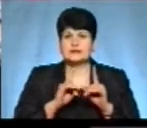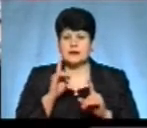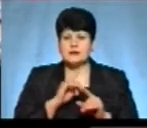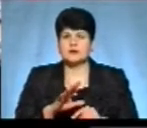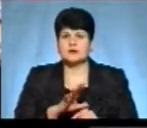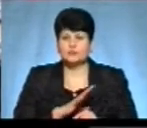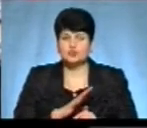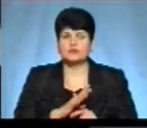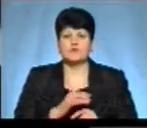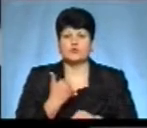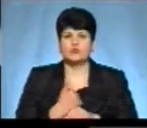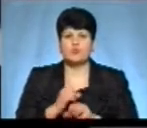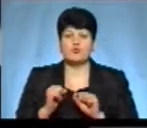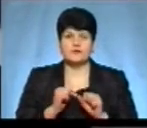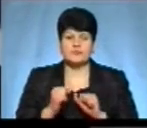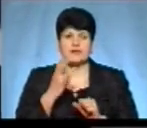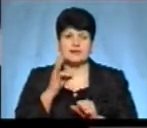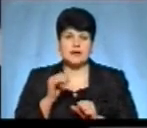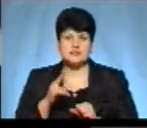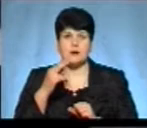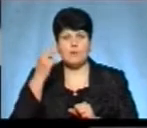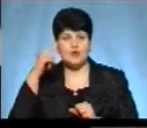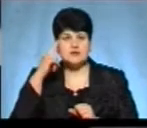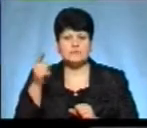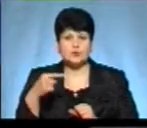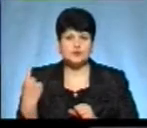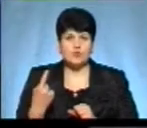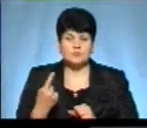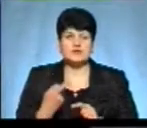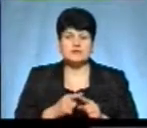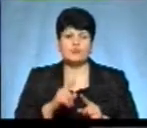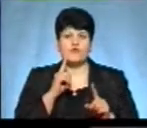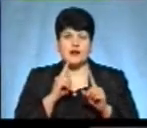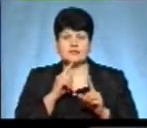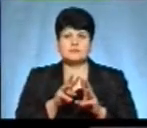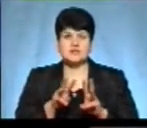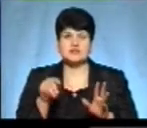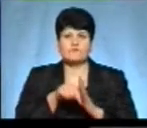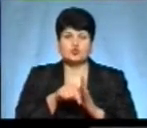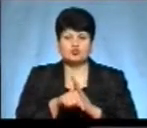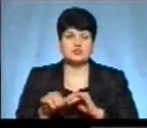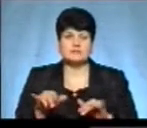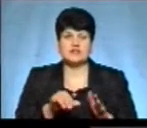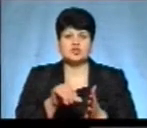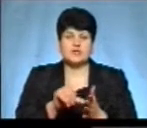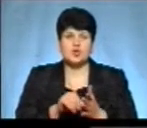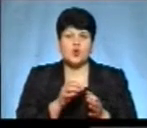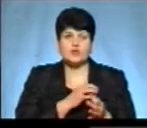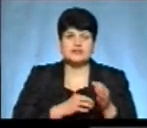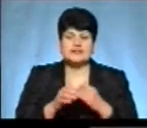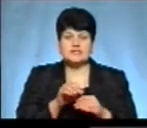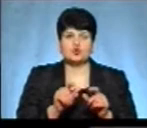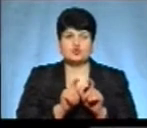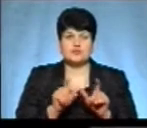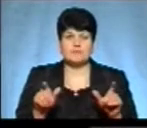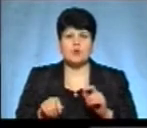відбулася в Головному управлінні Нацполіції Тернопільщини. Захід проходив під головуванням радника міністра внутрішніх справ, члена координаційного штабу МВС щодо порушення